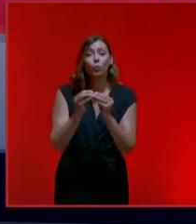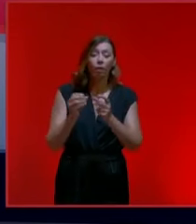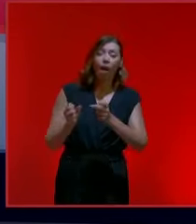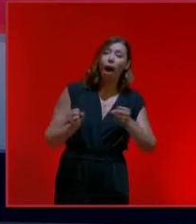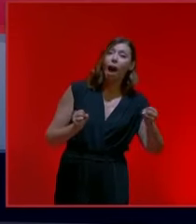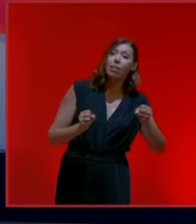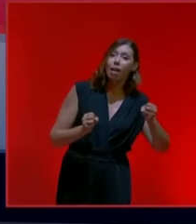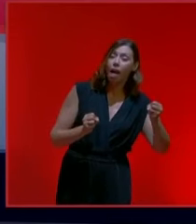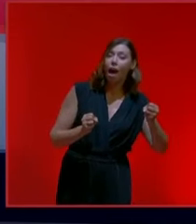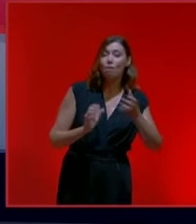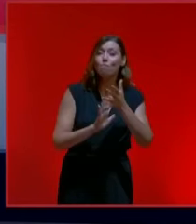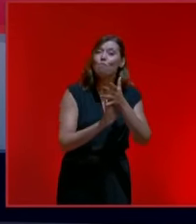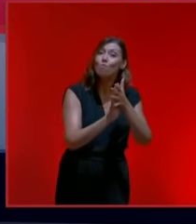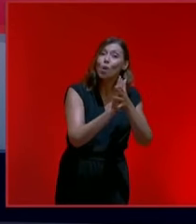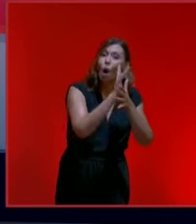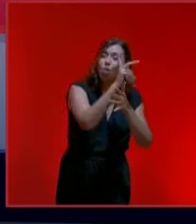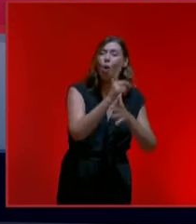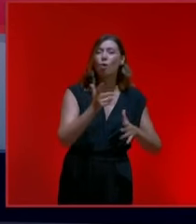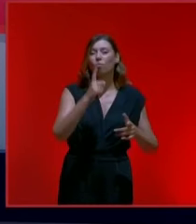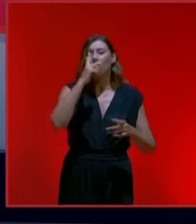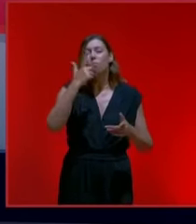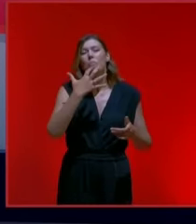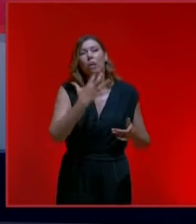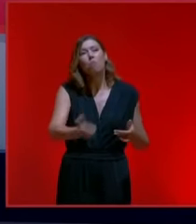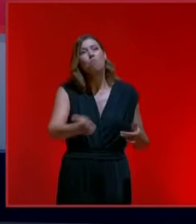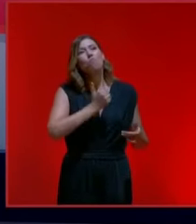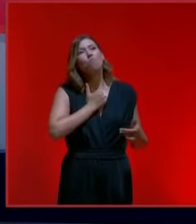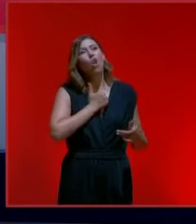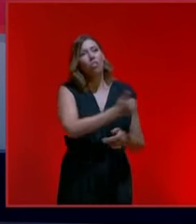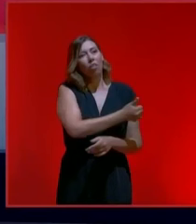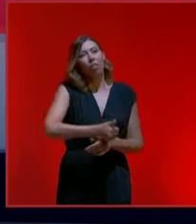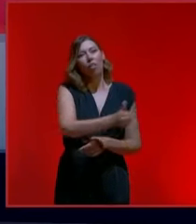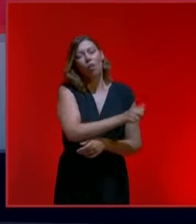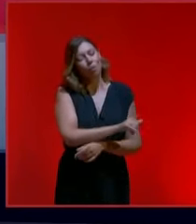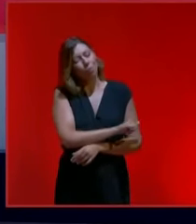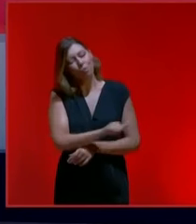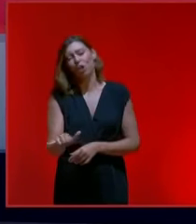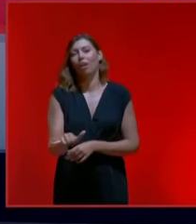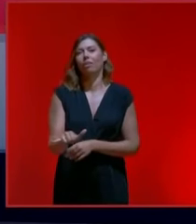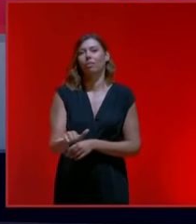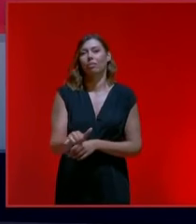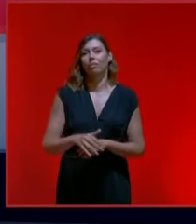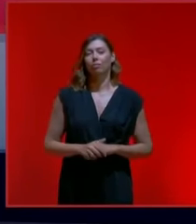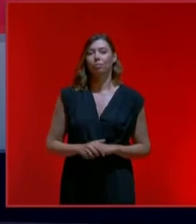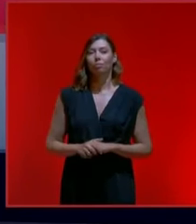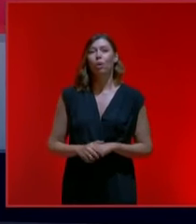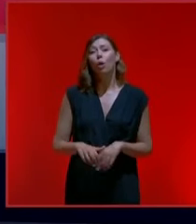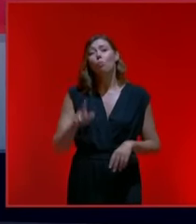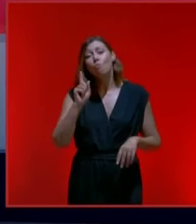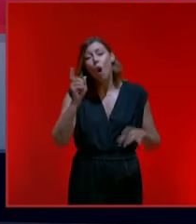διεκδικεί τη δικαίωσή της κατά μόνας. Εκτός αν η δικαίωση αφορά κάποιο αυτοαναφορικό